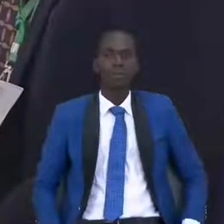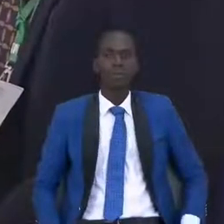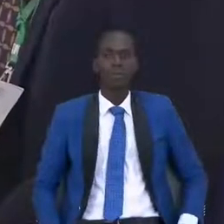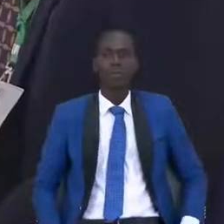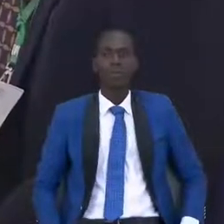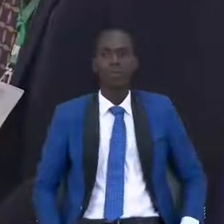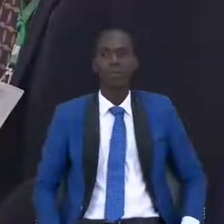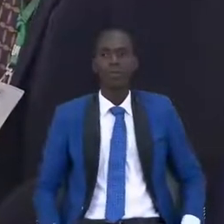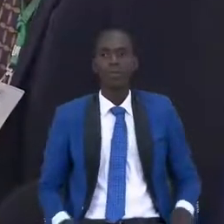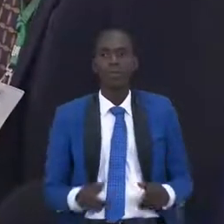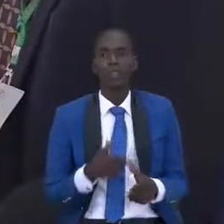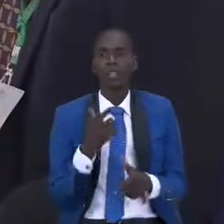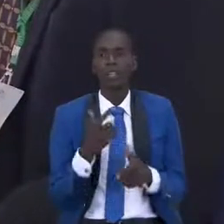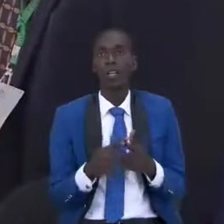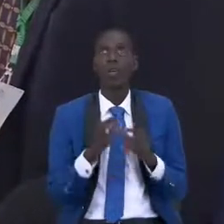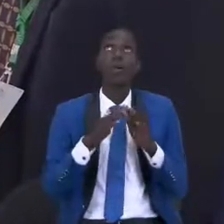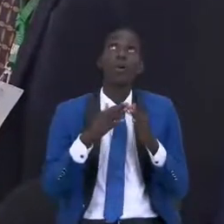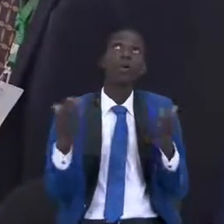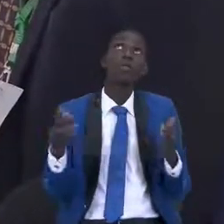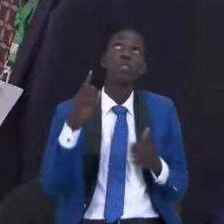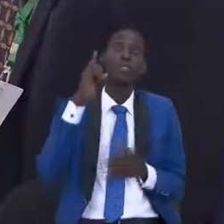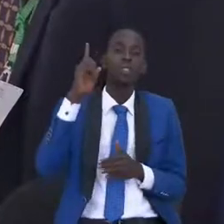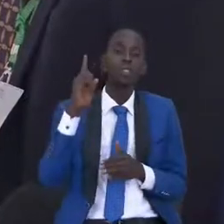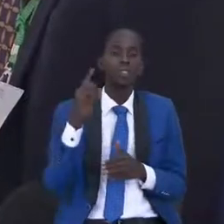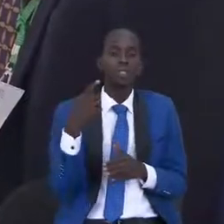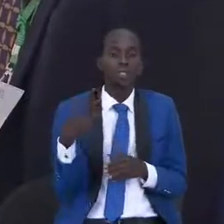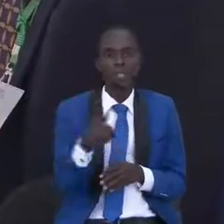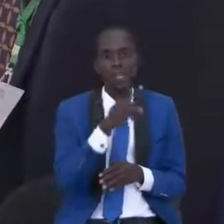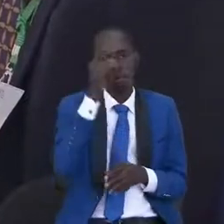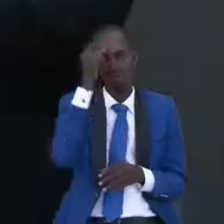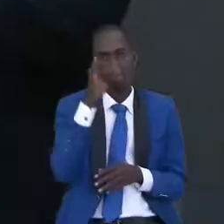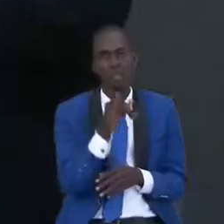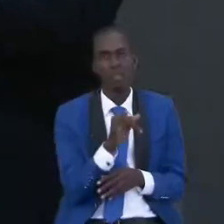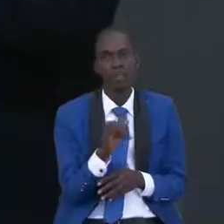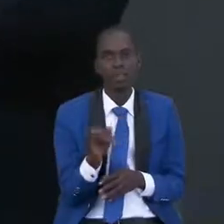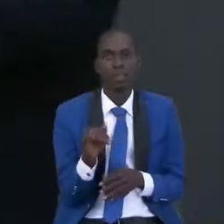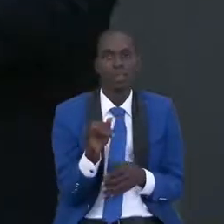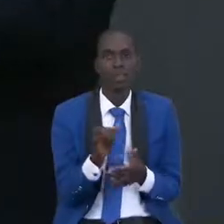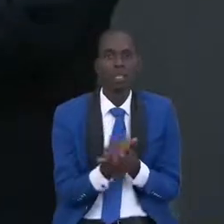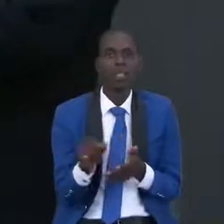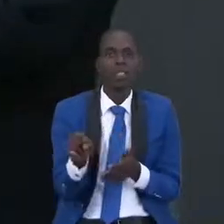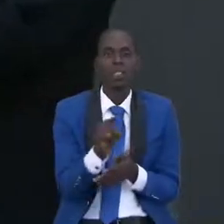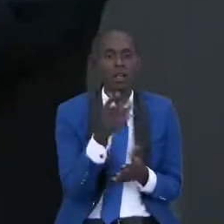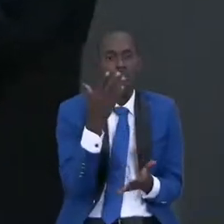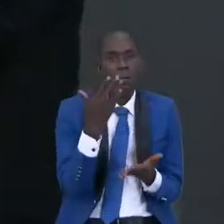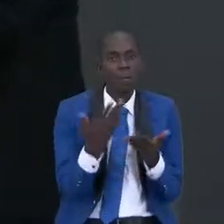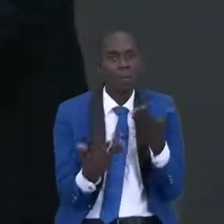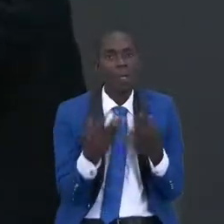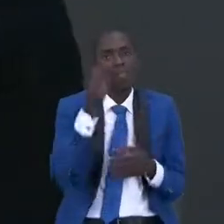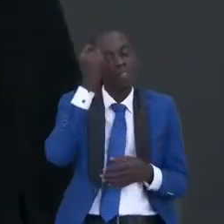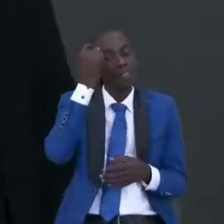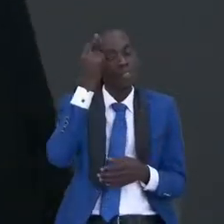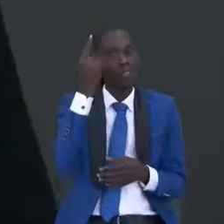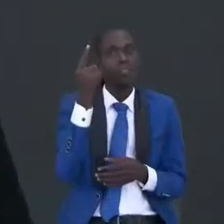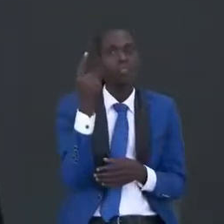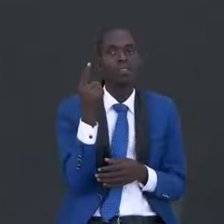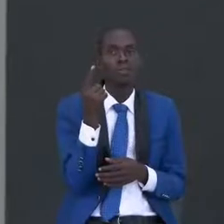verset 45, alors il ouvrit l'esprit afin qu'ils comprissent